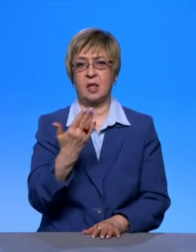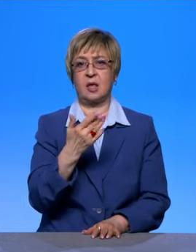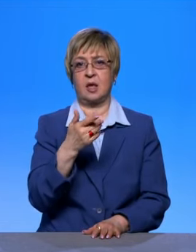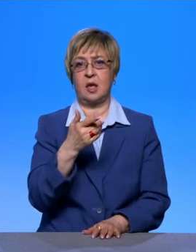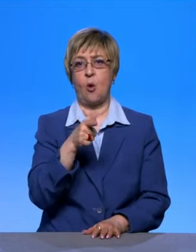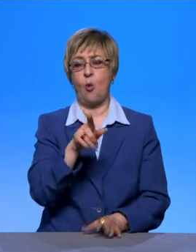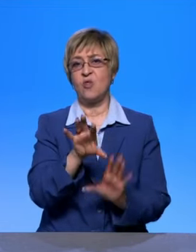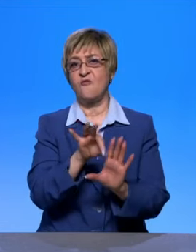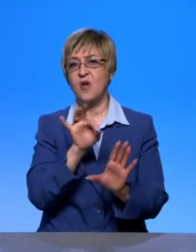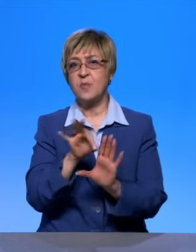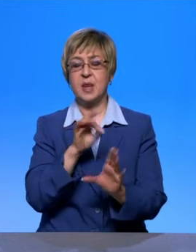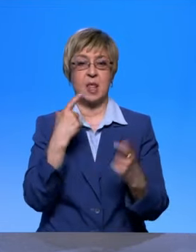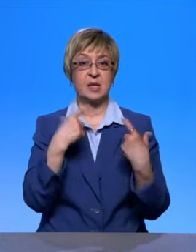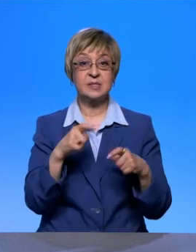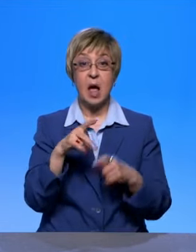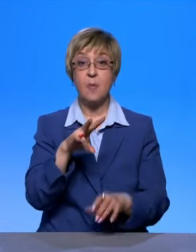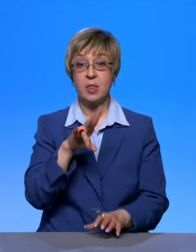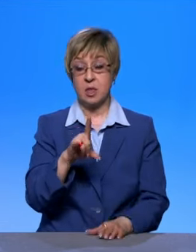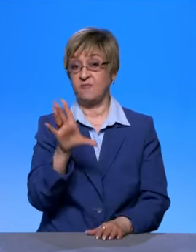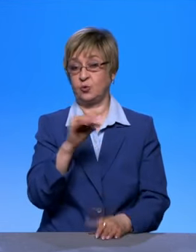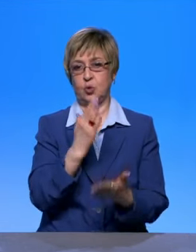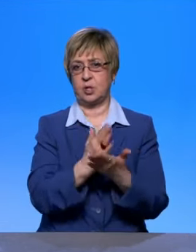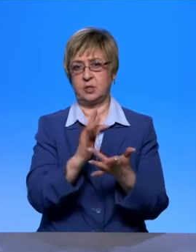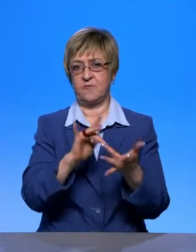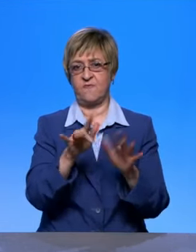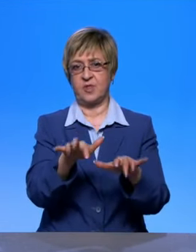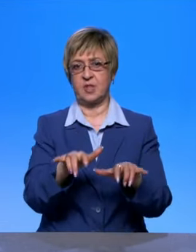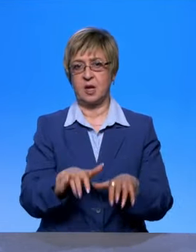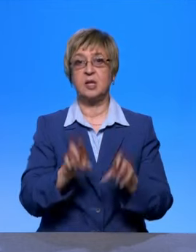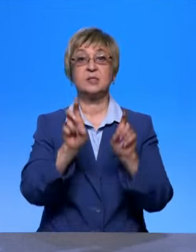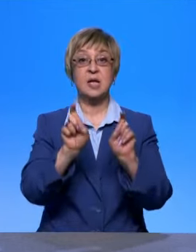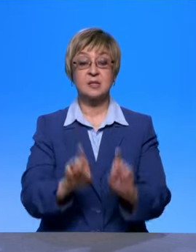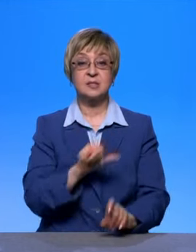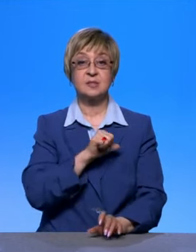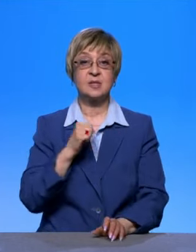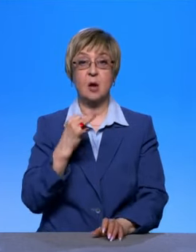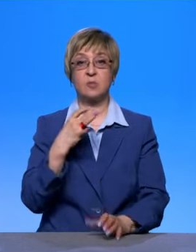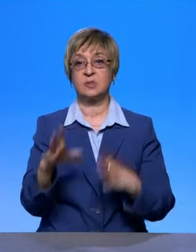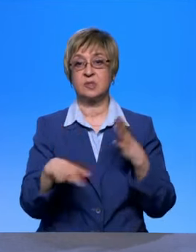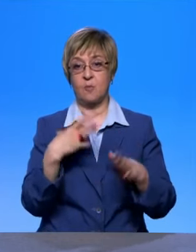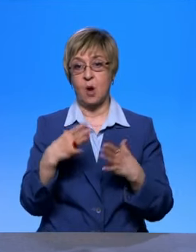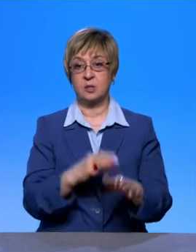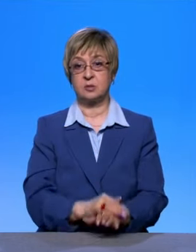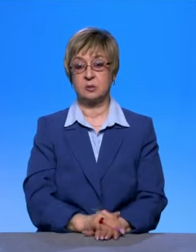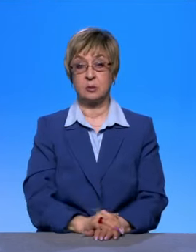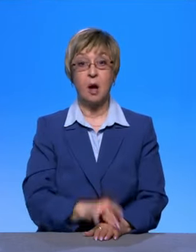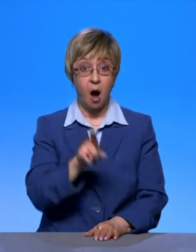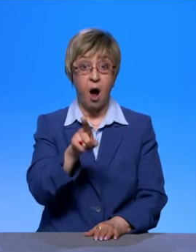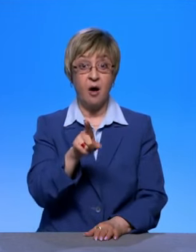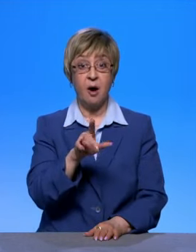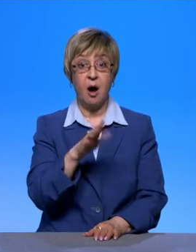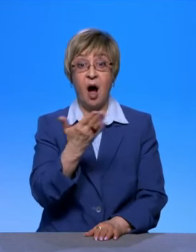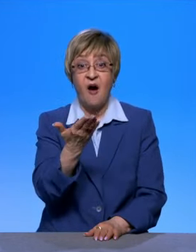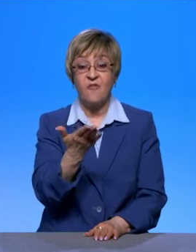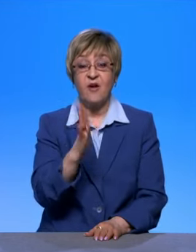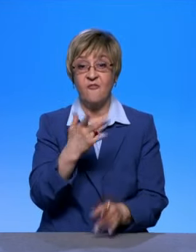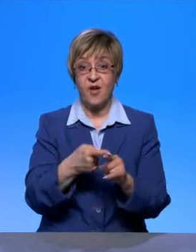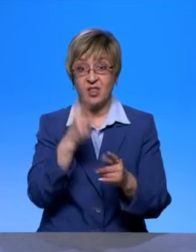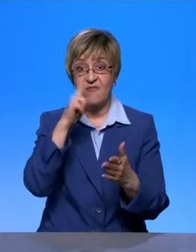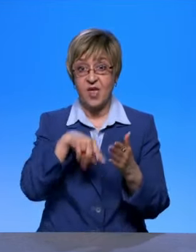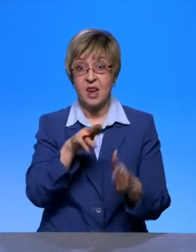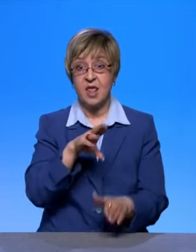себе экзамены, да? Значит, пожалуйста, садится сам и занимается. Вы в это верите? Да я сама